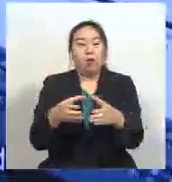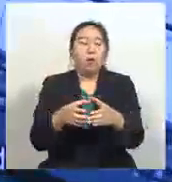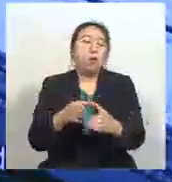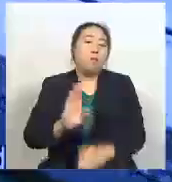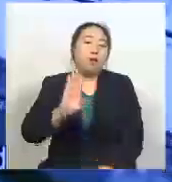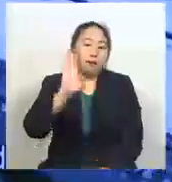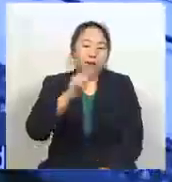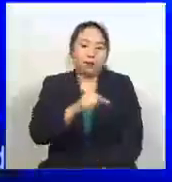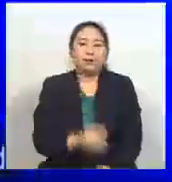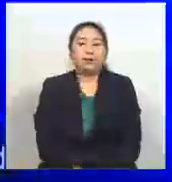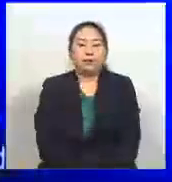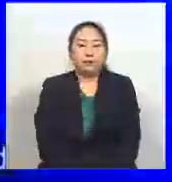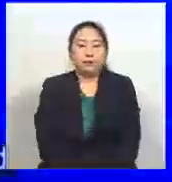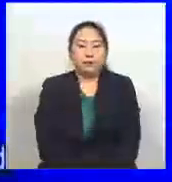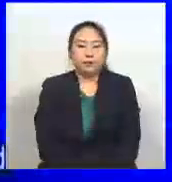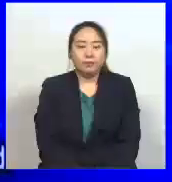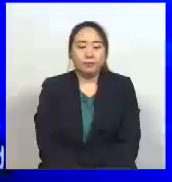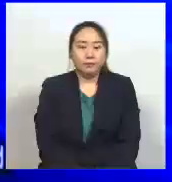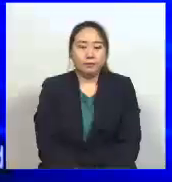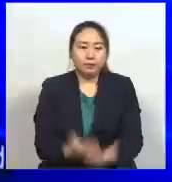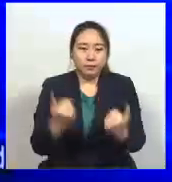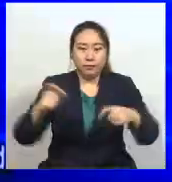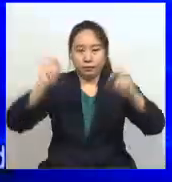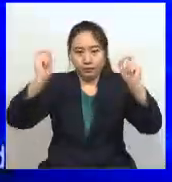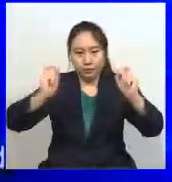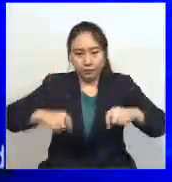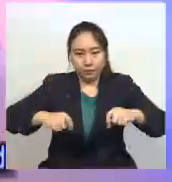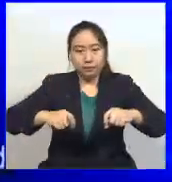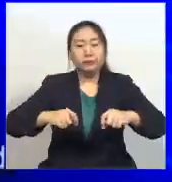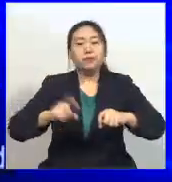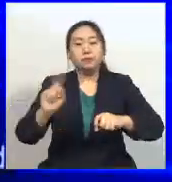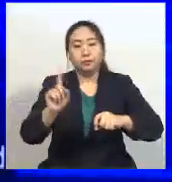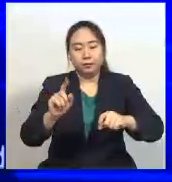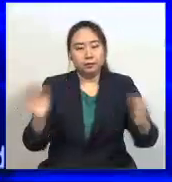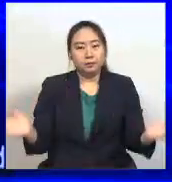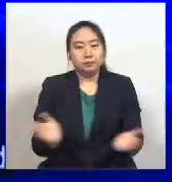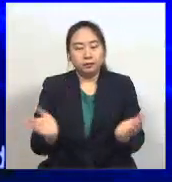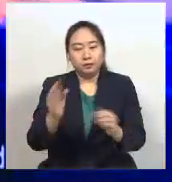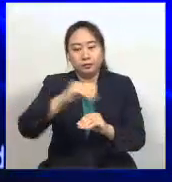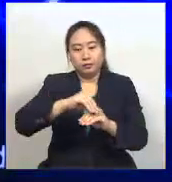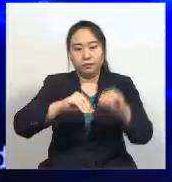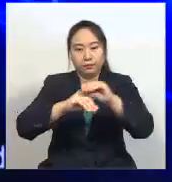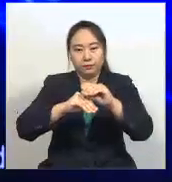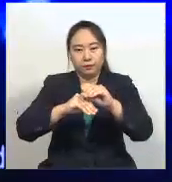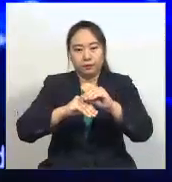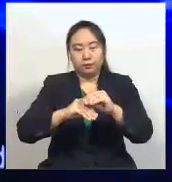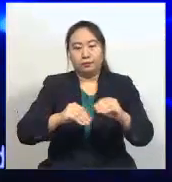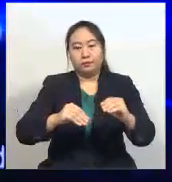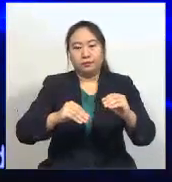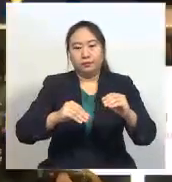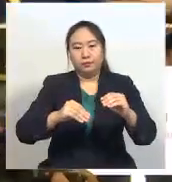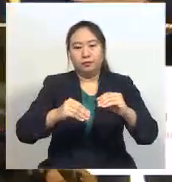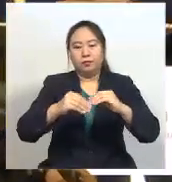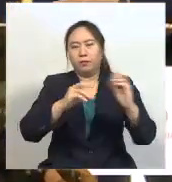ริษัทเจริญโภคภัณฑ์โฮลดิ้งจำกัดและพันธมิตรและพิธีลงนามบันทึกความเข้าใจเพื่อสนับสนุนโครงการรถไฟฟ้าความเร็ว